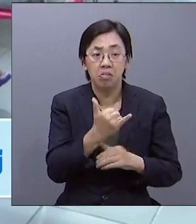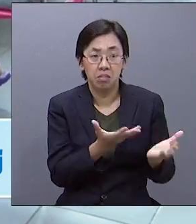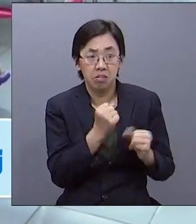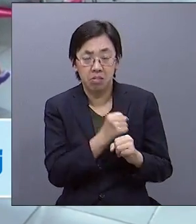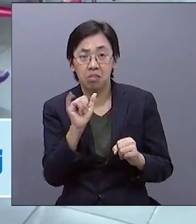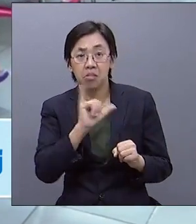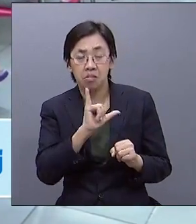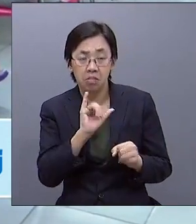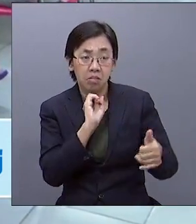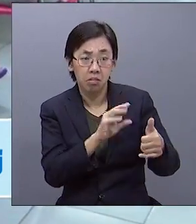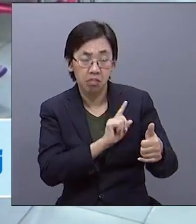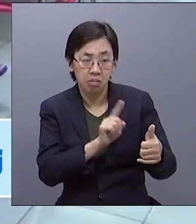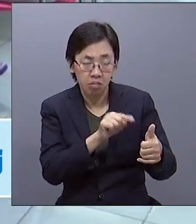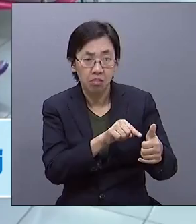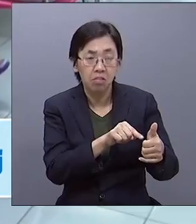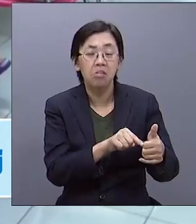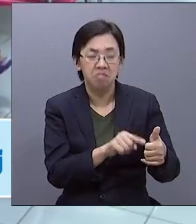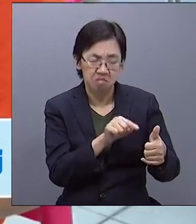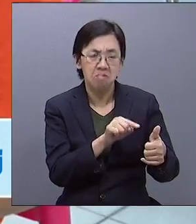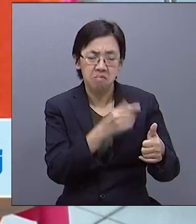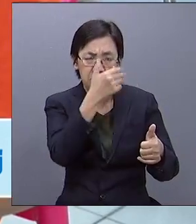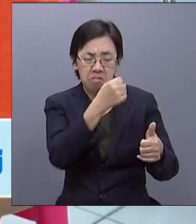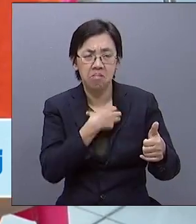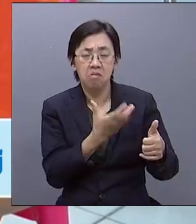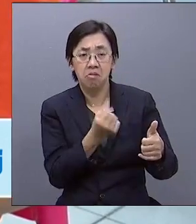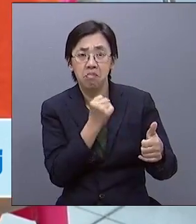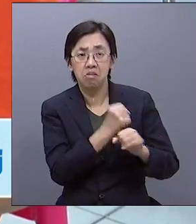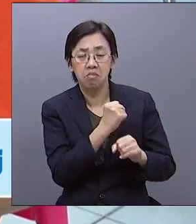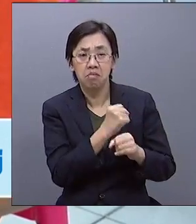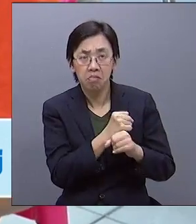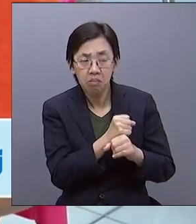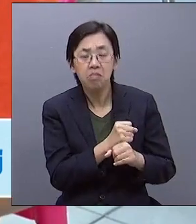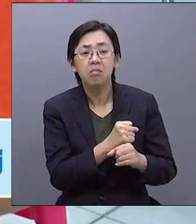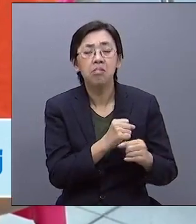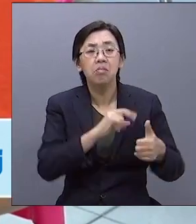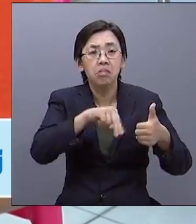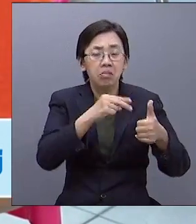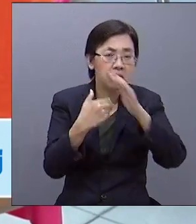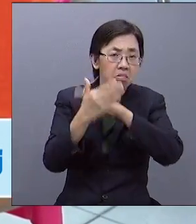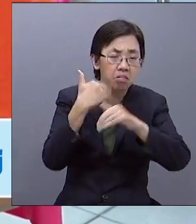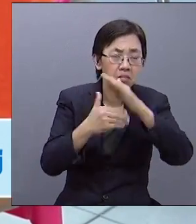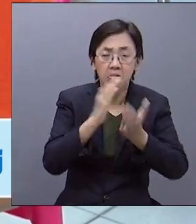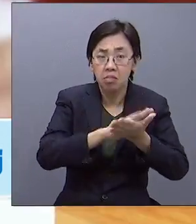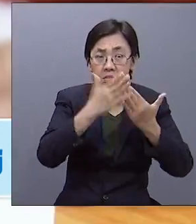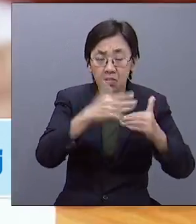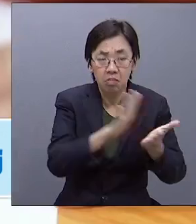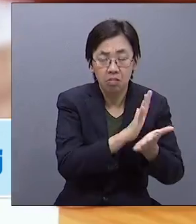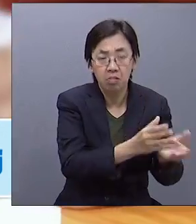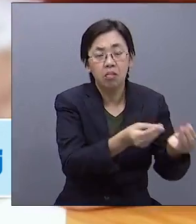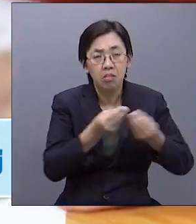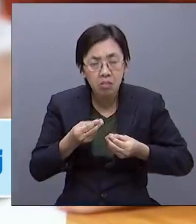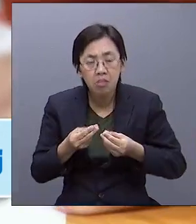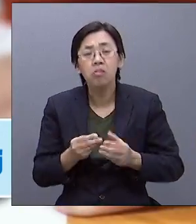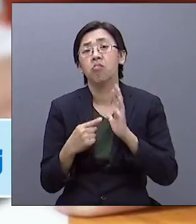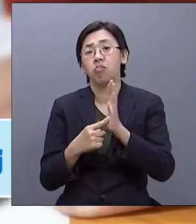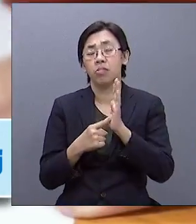านะครับคุณอาจจะบอกเขาว่าเป็นแคนดิเดตนะครับแล้วก็ไปทำการตรวจสอบประวัติอะไรให้เรียบร้อยก่อนนะครับโดยส่วนใหญ่เนี่ยอย่างถ้